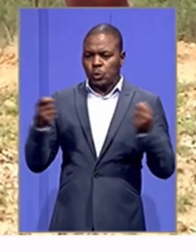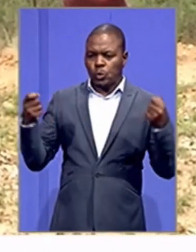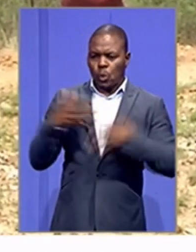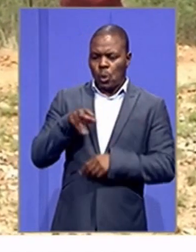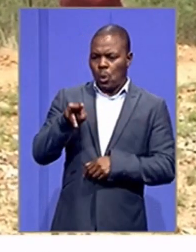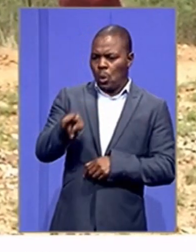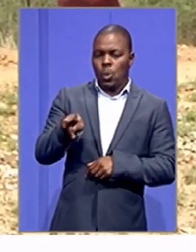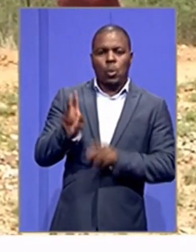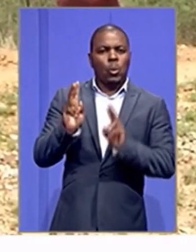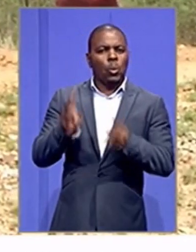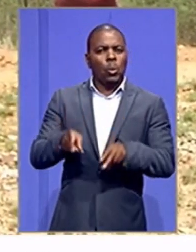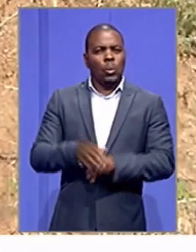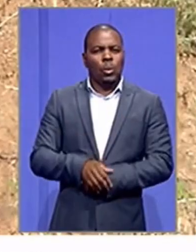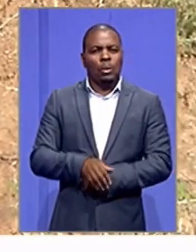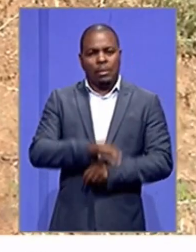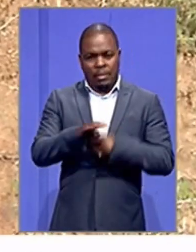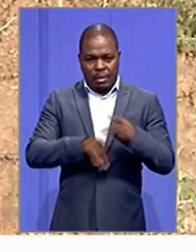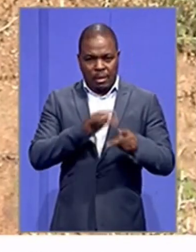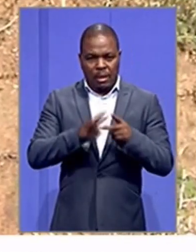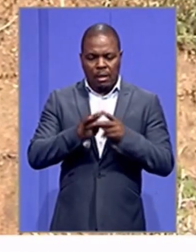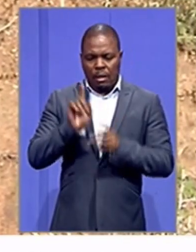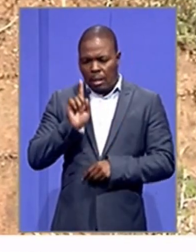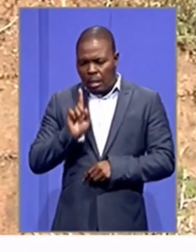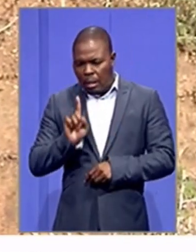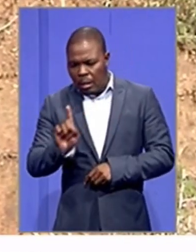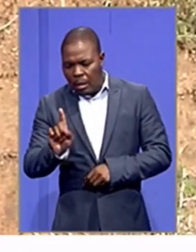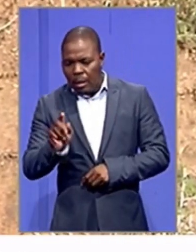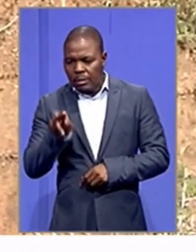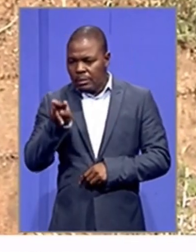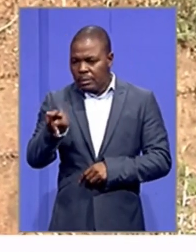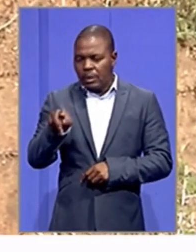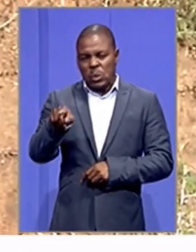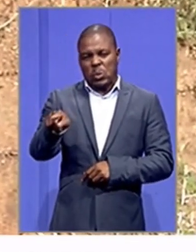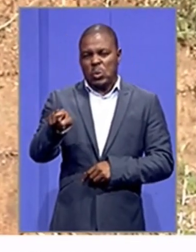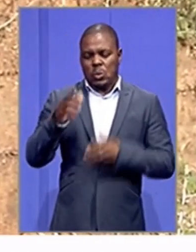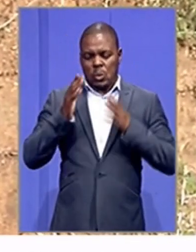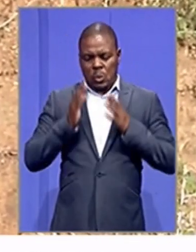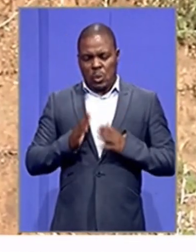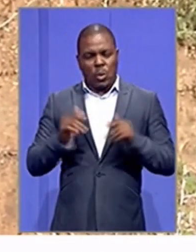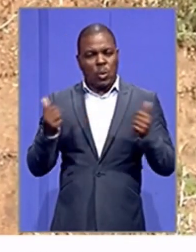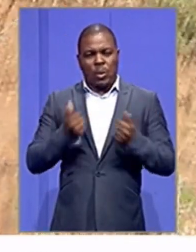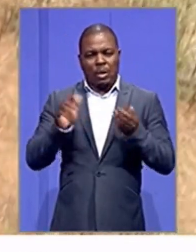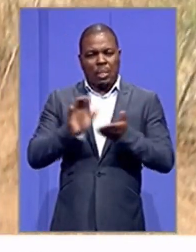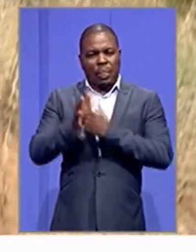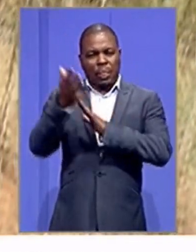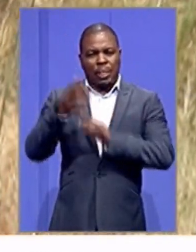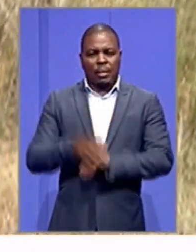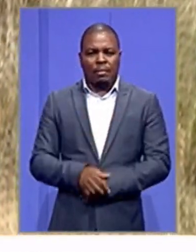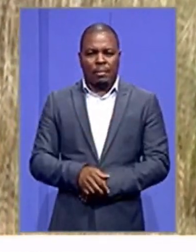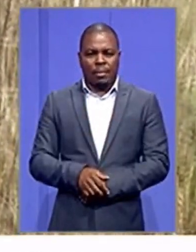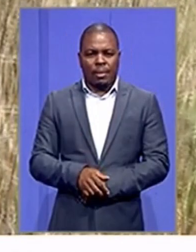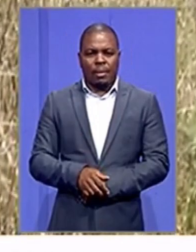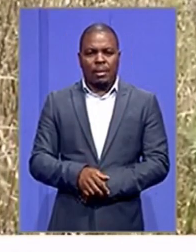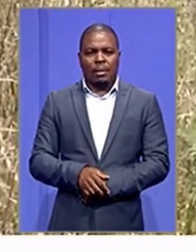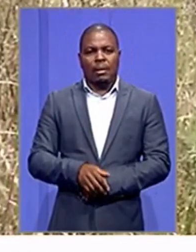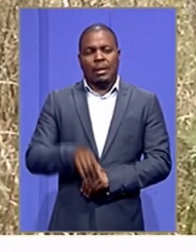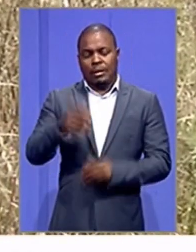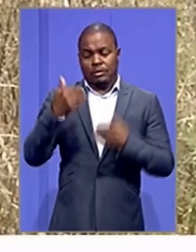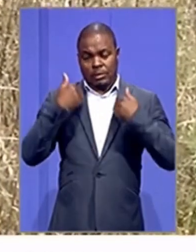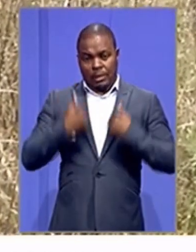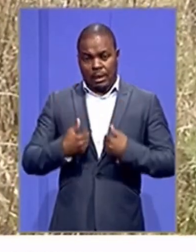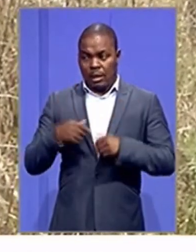mmontšhitšego tšona. O re gape o ile a batamela a hwetša setopo seo se le maemong ao a sa lešego di wela. James phoned me on the Sunday and